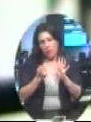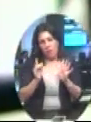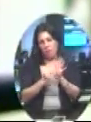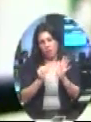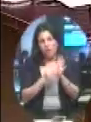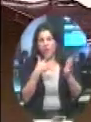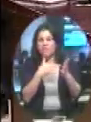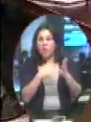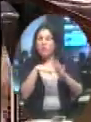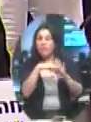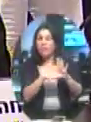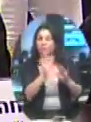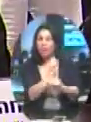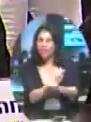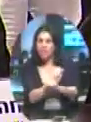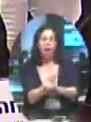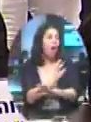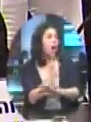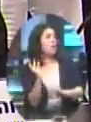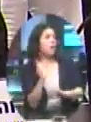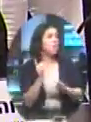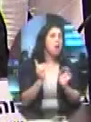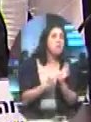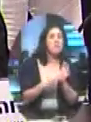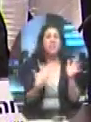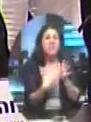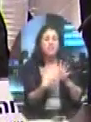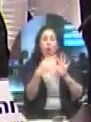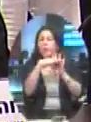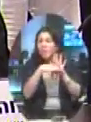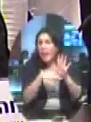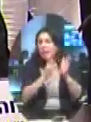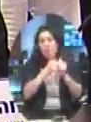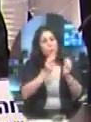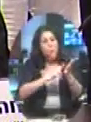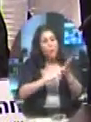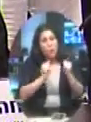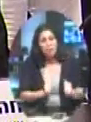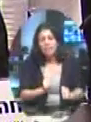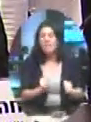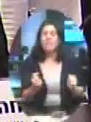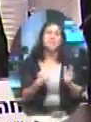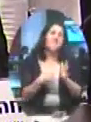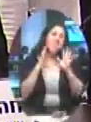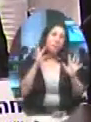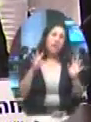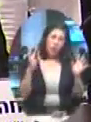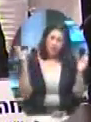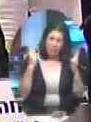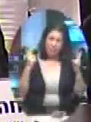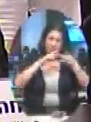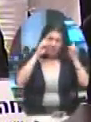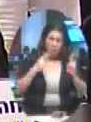תנאי הכליאה. הם אף פעם לא כדי לבדוק את התנאים או זכויות הבסיס לפי האמנות בינלאומיות. זה